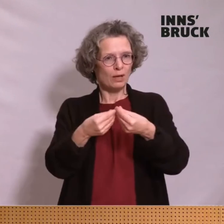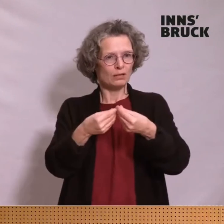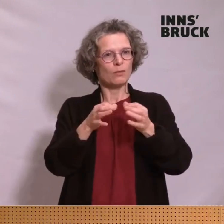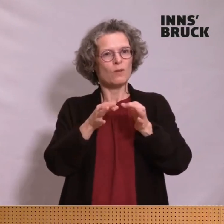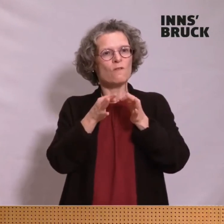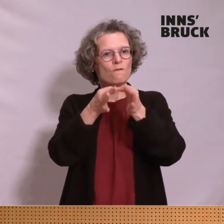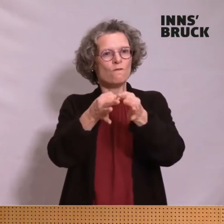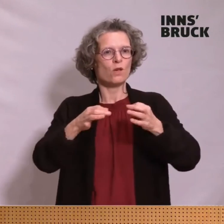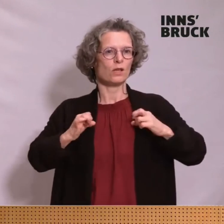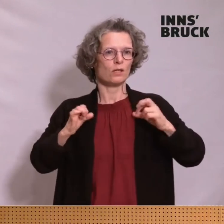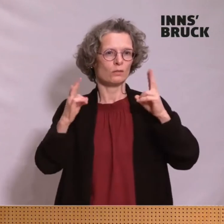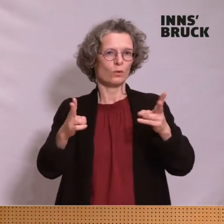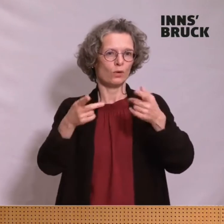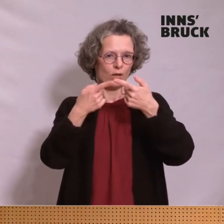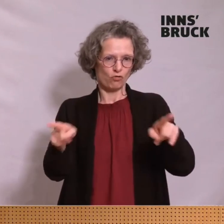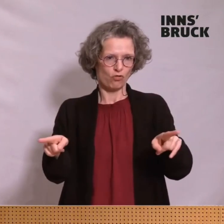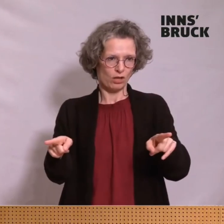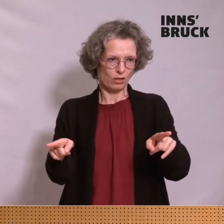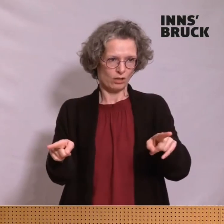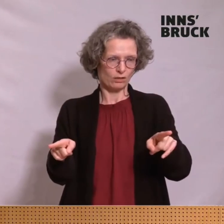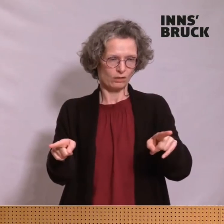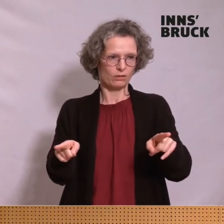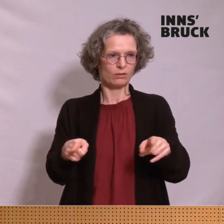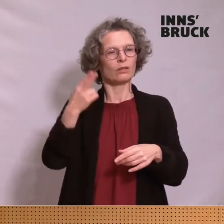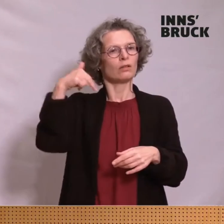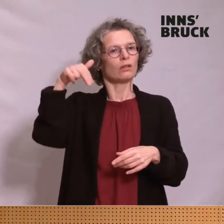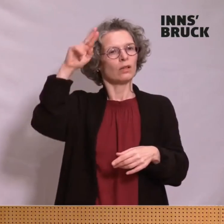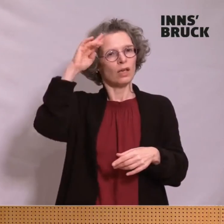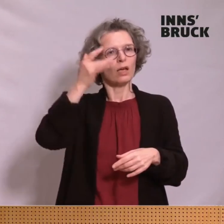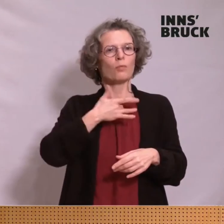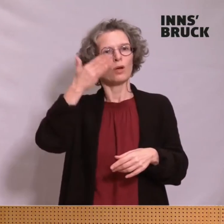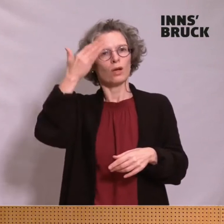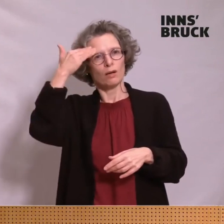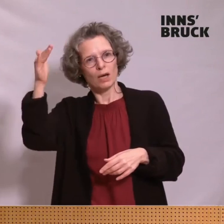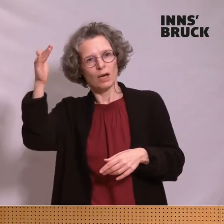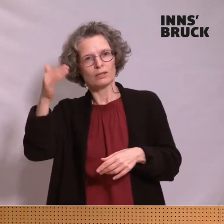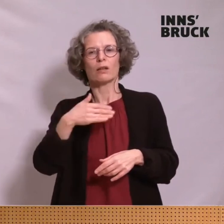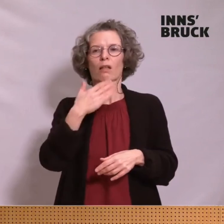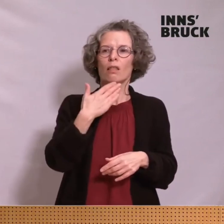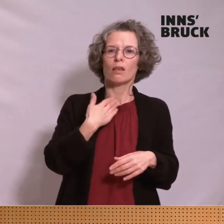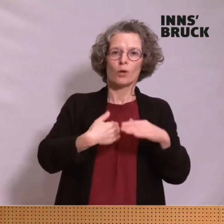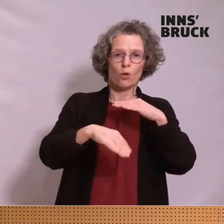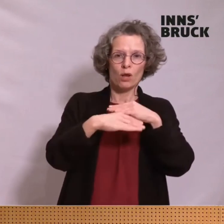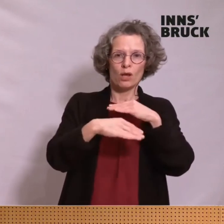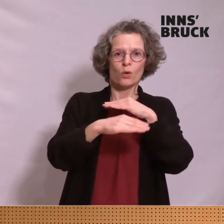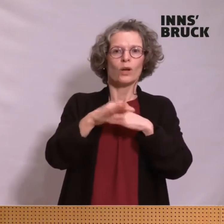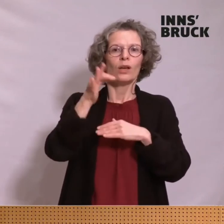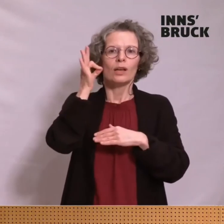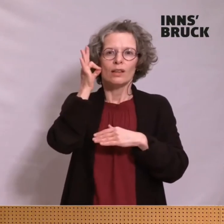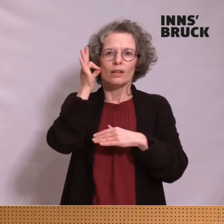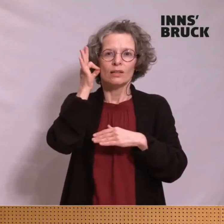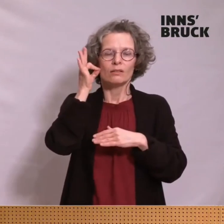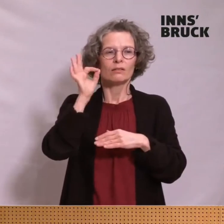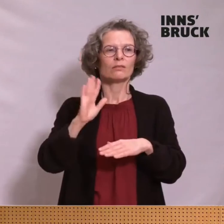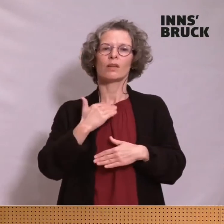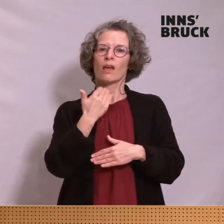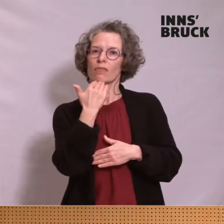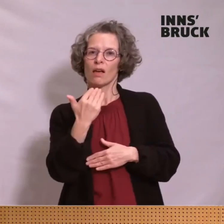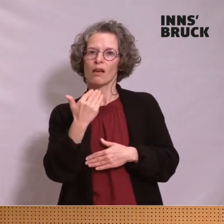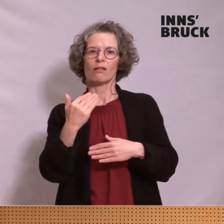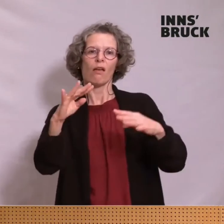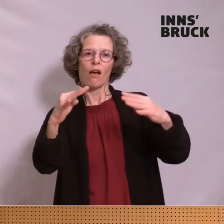Innsbruck entscheiden. Herr Bürgermeister, geschätzte Kolleginnen und Kollegen, ich danke für Ihre